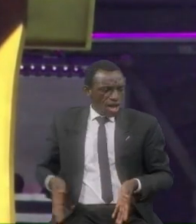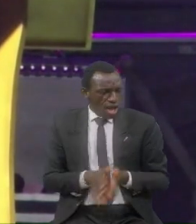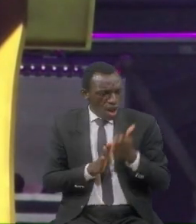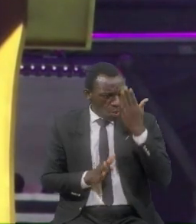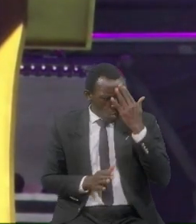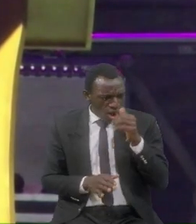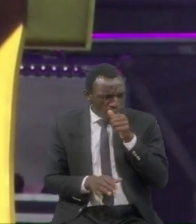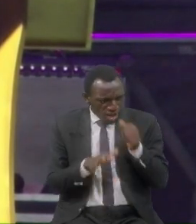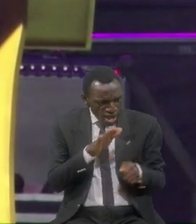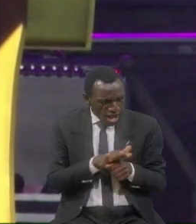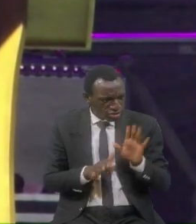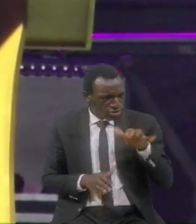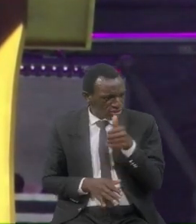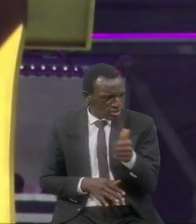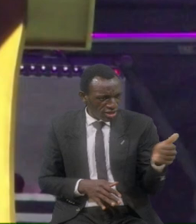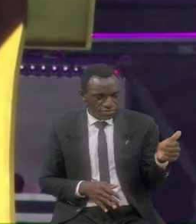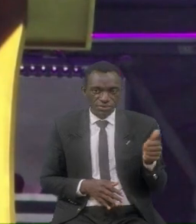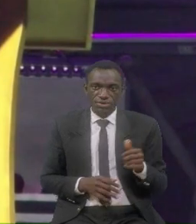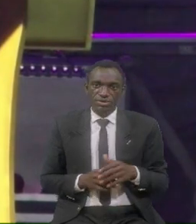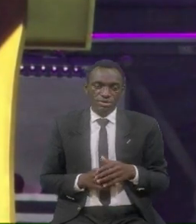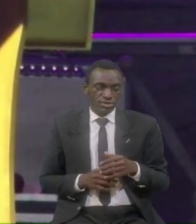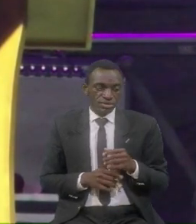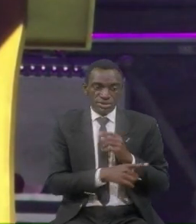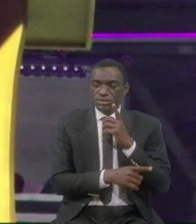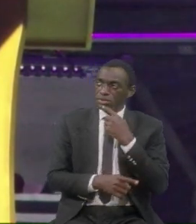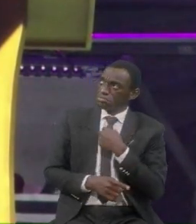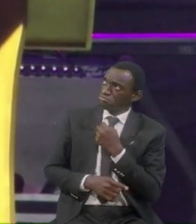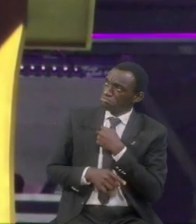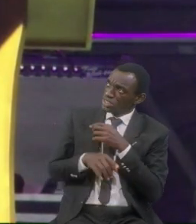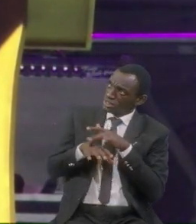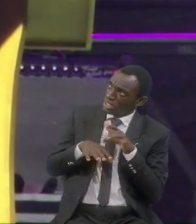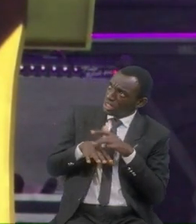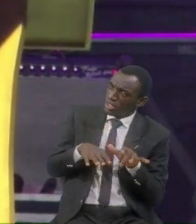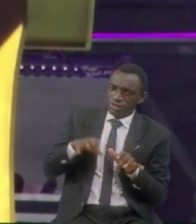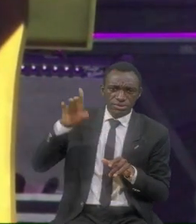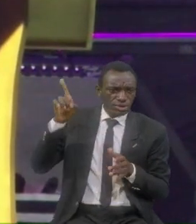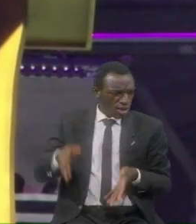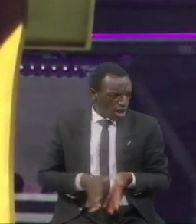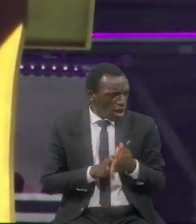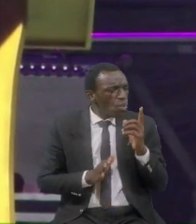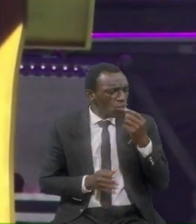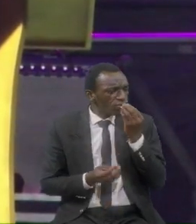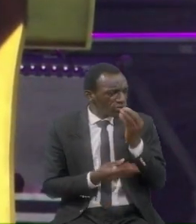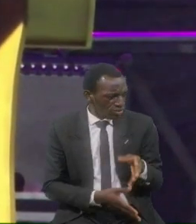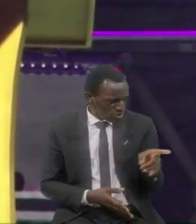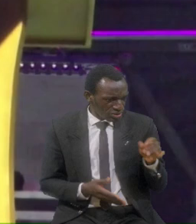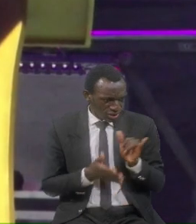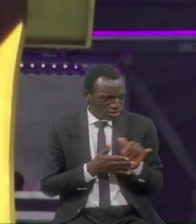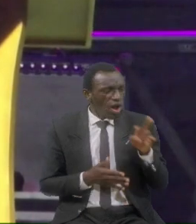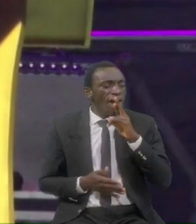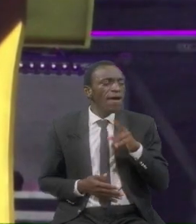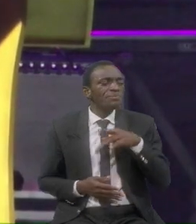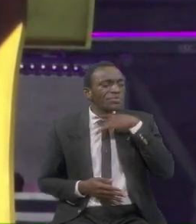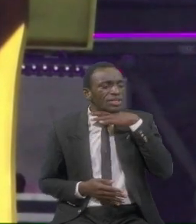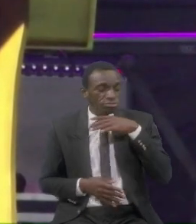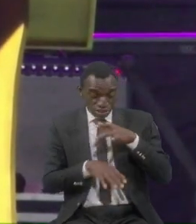Because I'm naked. Who told you? You are naked. Have you